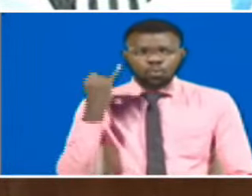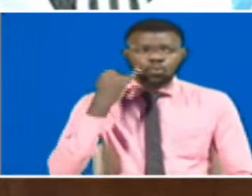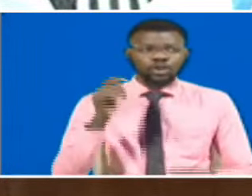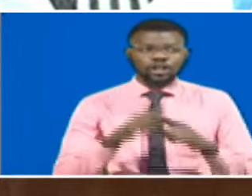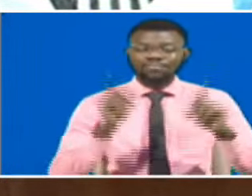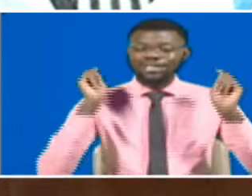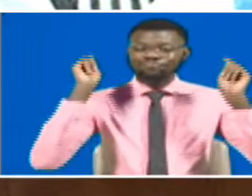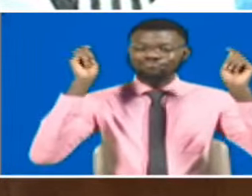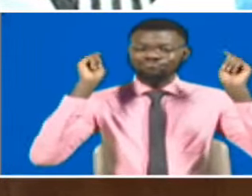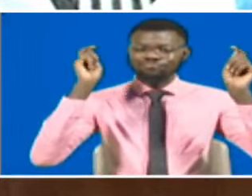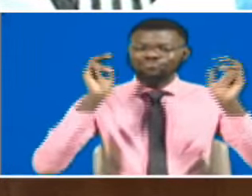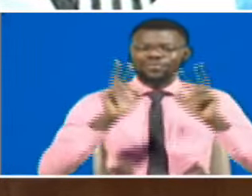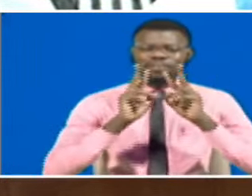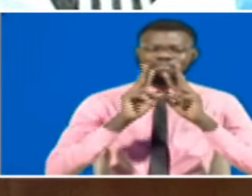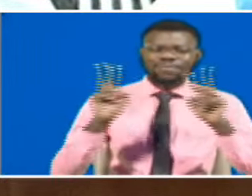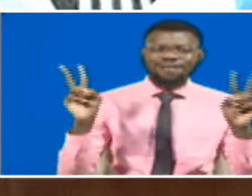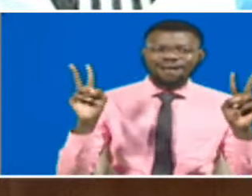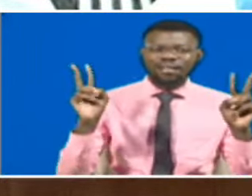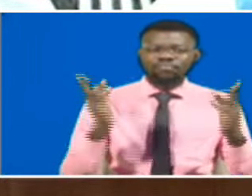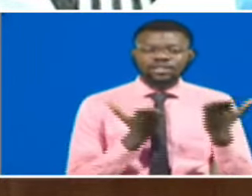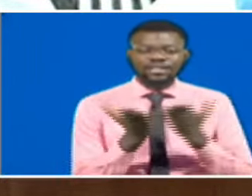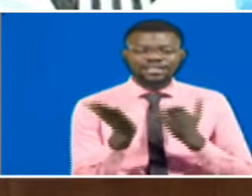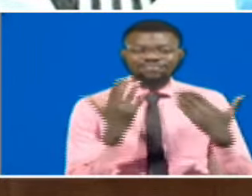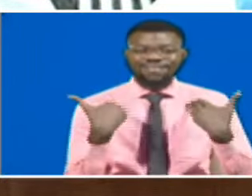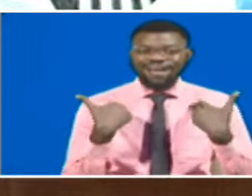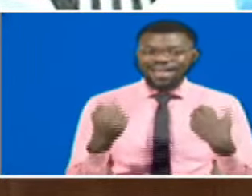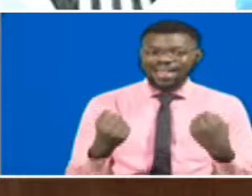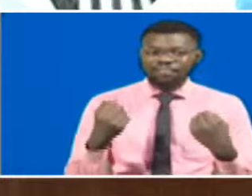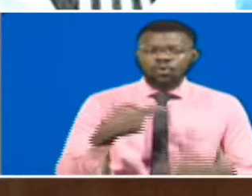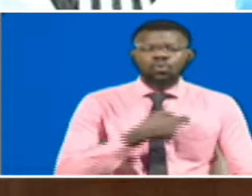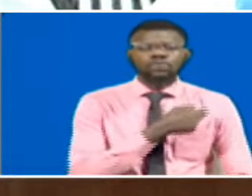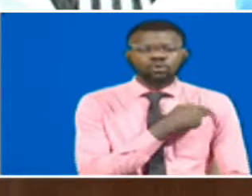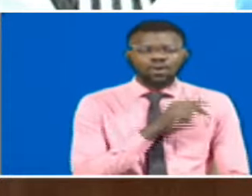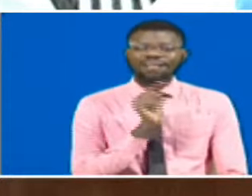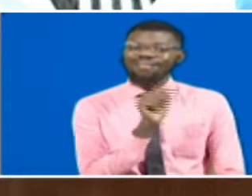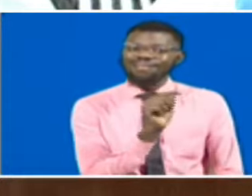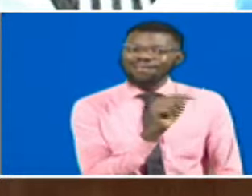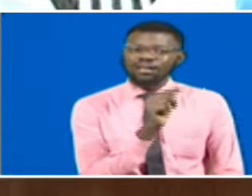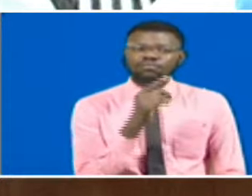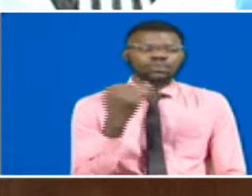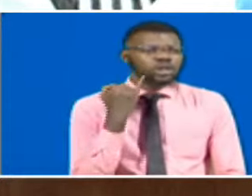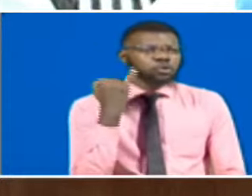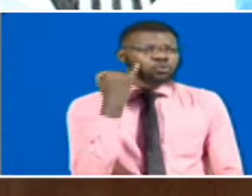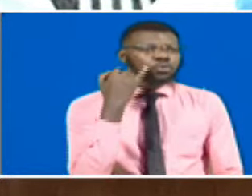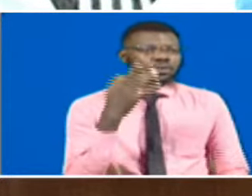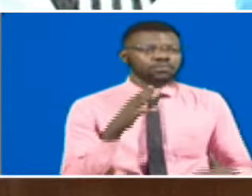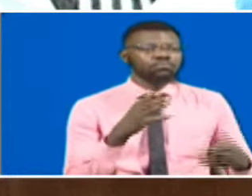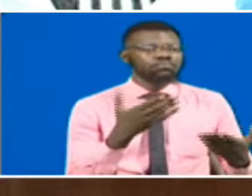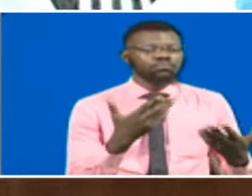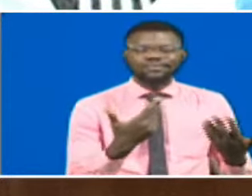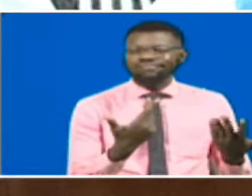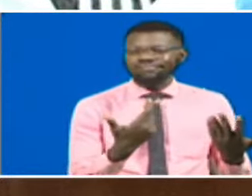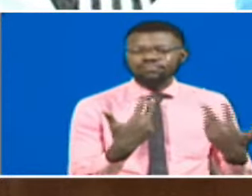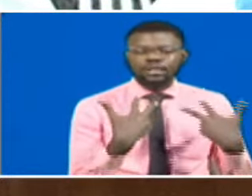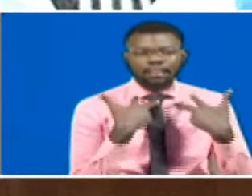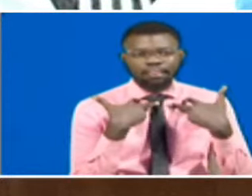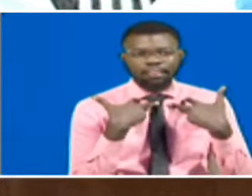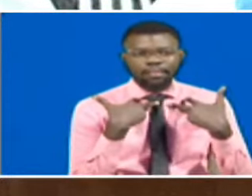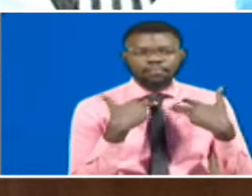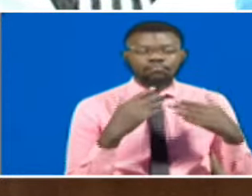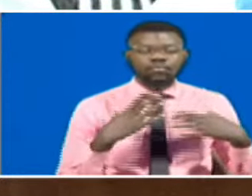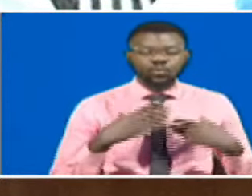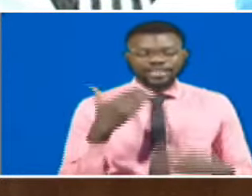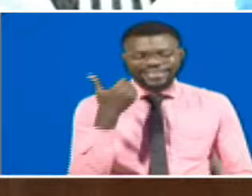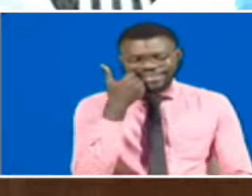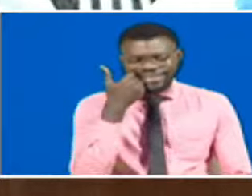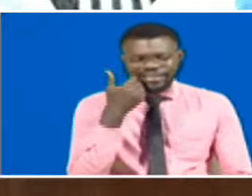ya amani jijini humo. Huduma za afya haswa kwenye hospitali kuu ya kaunti ya Nakuru ziliendelea kulemazwa na kuacha wagonjwa